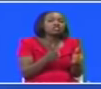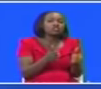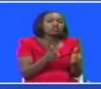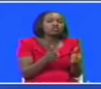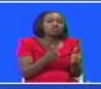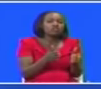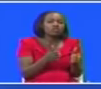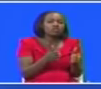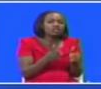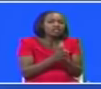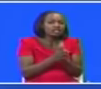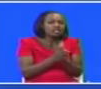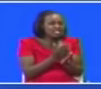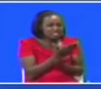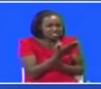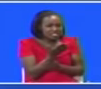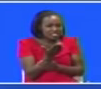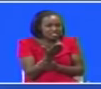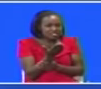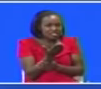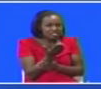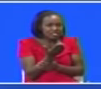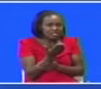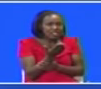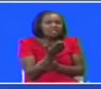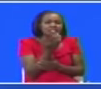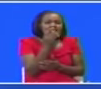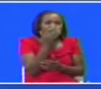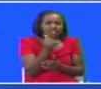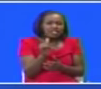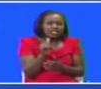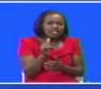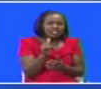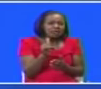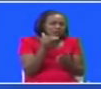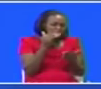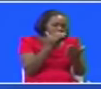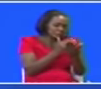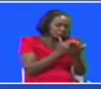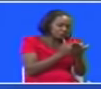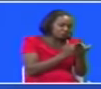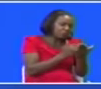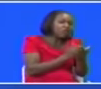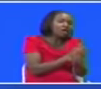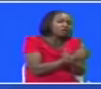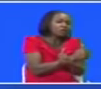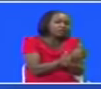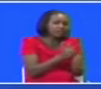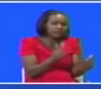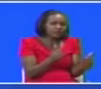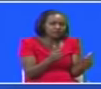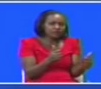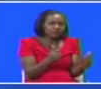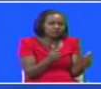policy. Sasa hizi zinatakikana zikuwe zimetambanana vizuri sana, zimeingiliana vizuri manake.